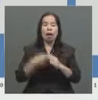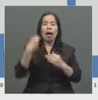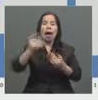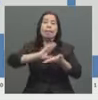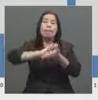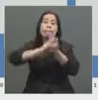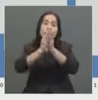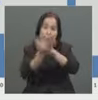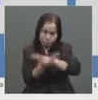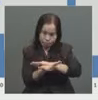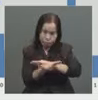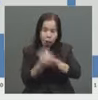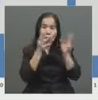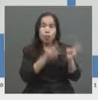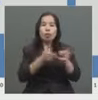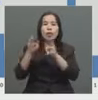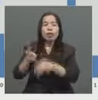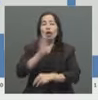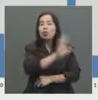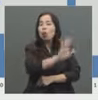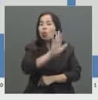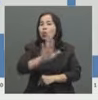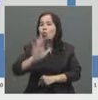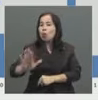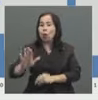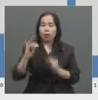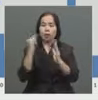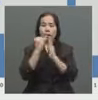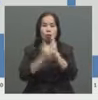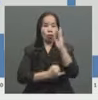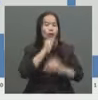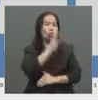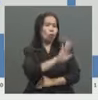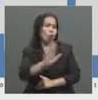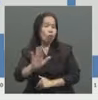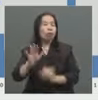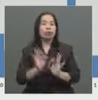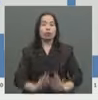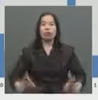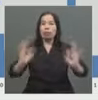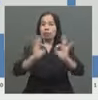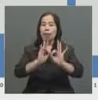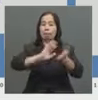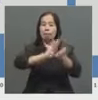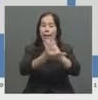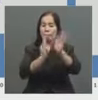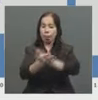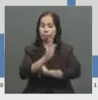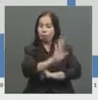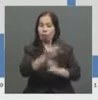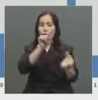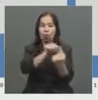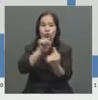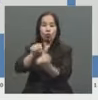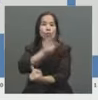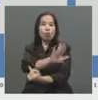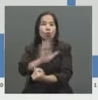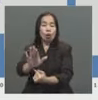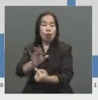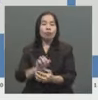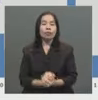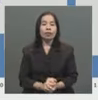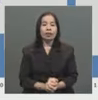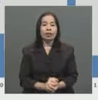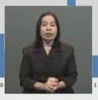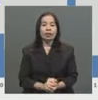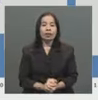ใช้กับแต่ละพื้นที่มีความสำคัญอย่างยิ่งนะครับตัวเลขของทางด้